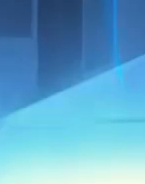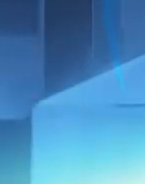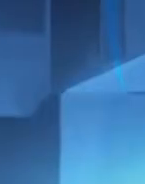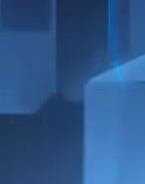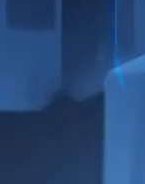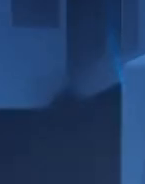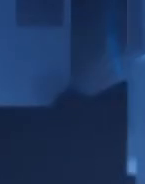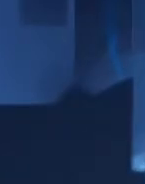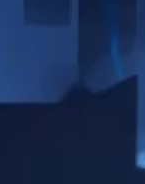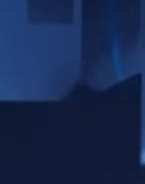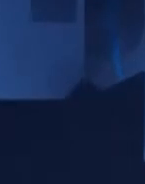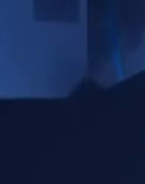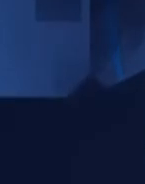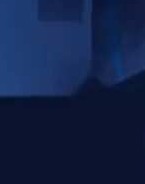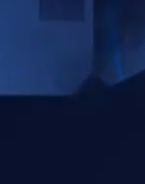ЖТСУ.